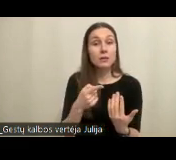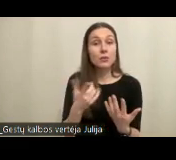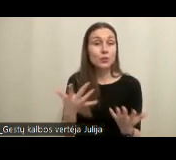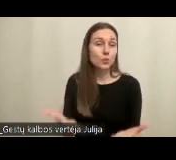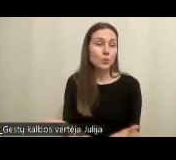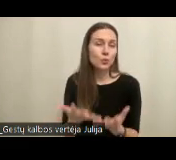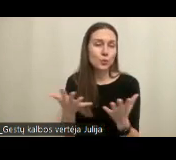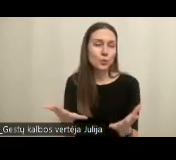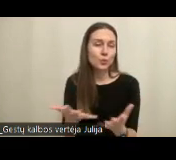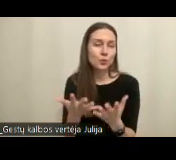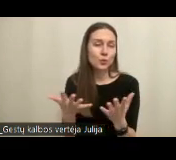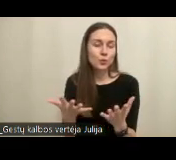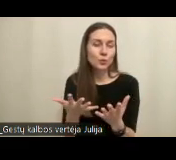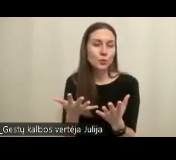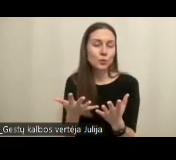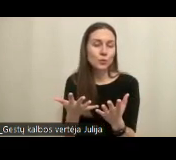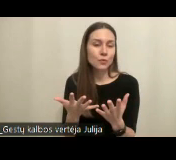paskatina